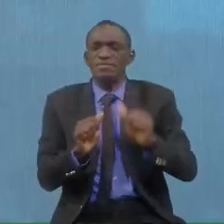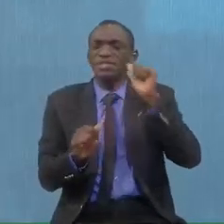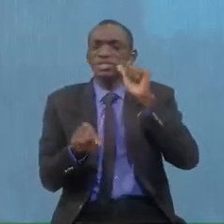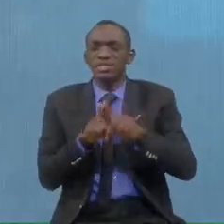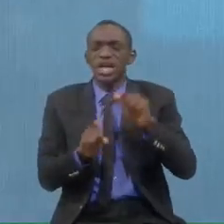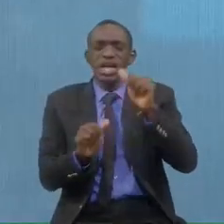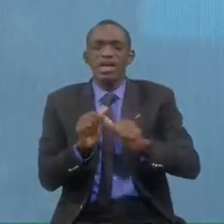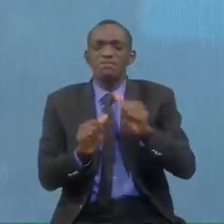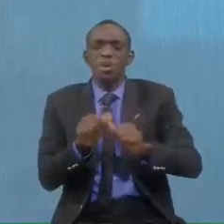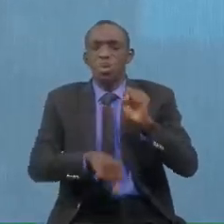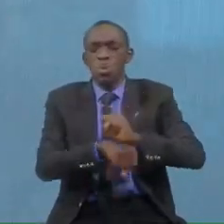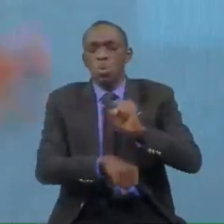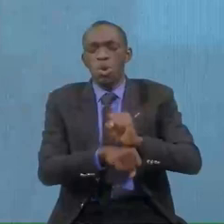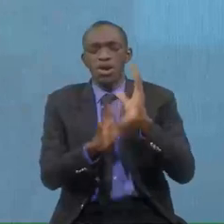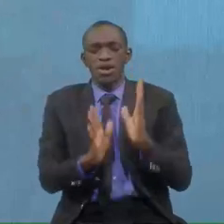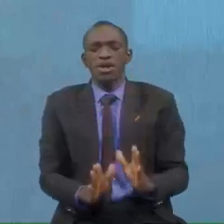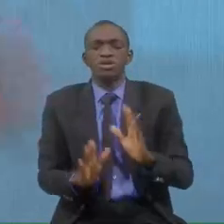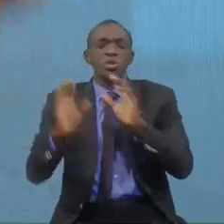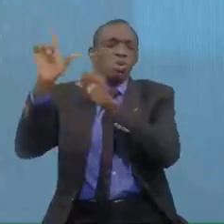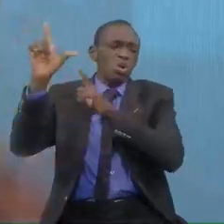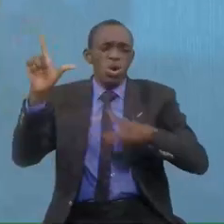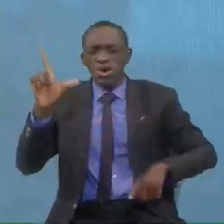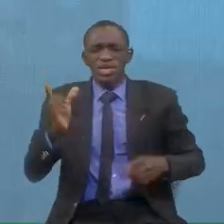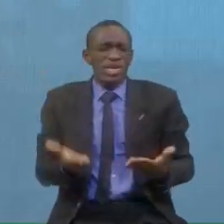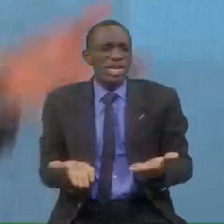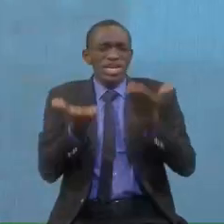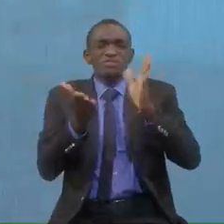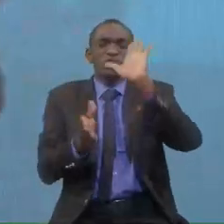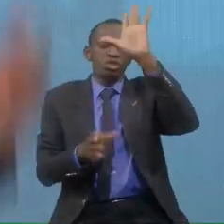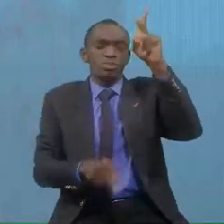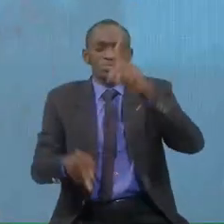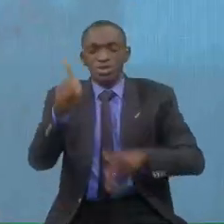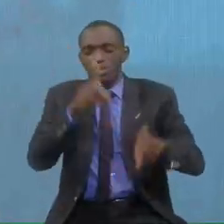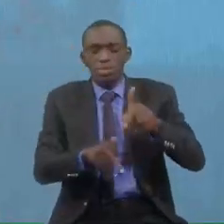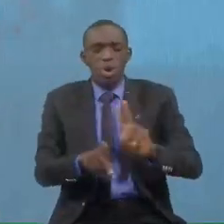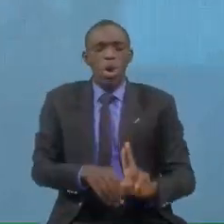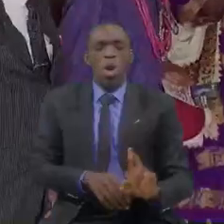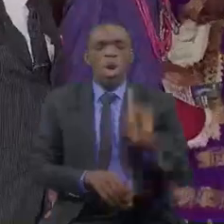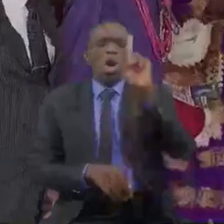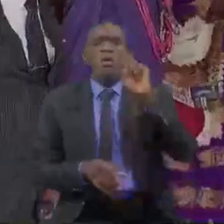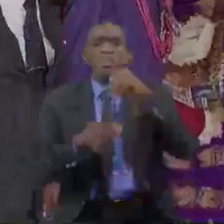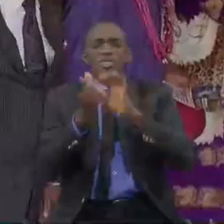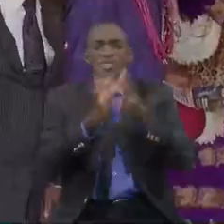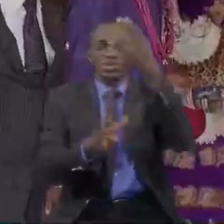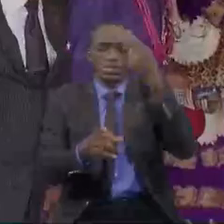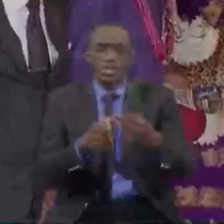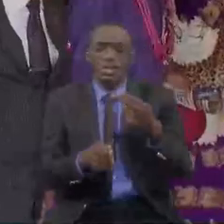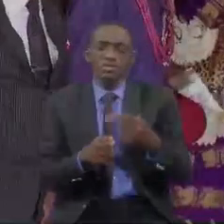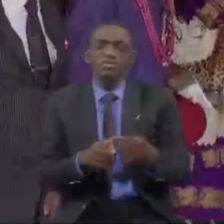sœur, tout ouvrier, Seigneur, élève ton peuple au nom de Jésus-Christ.